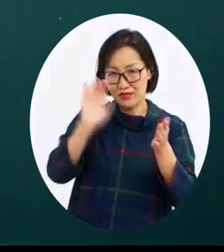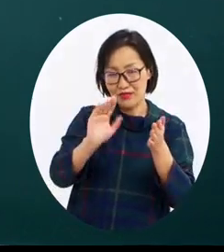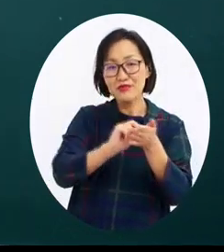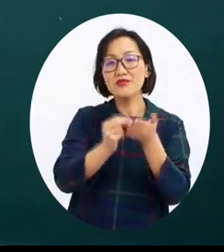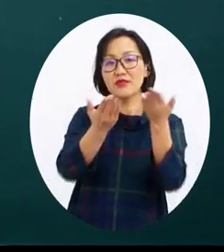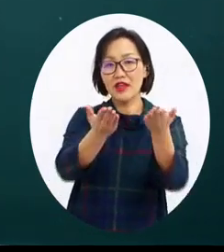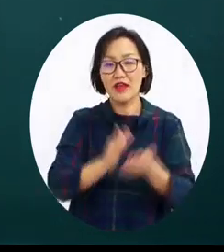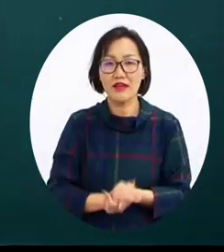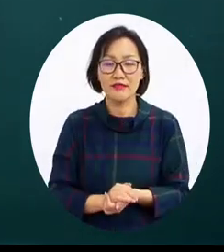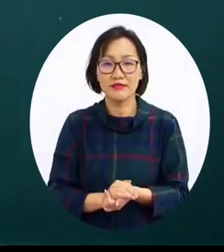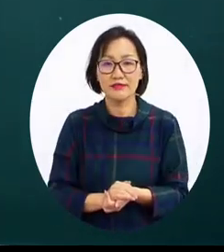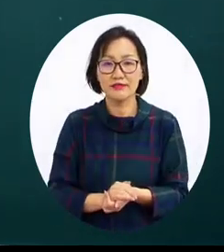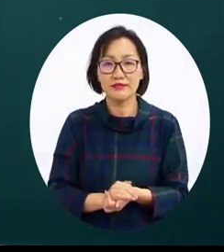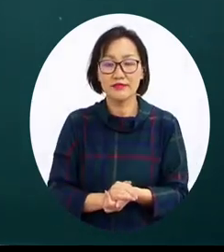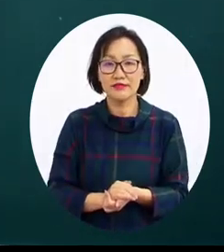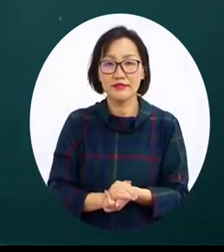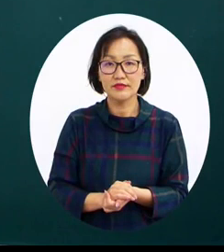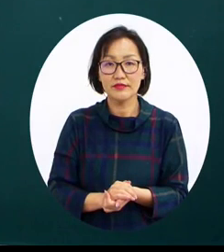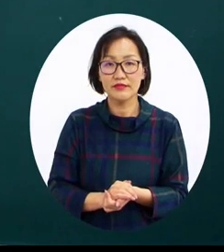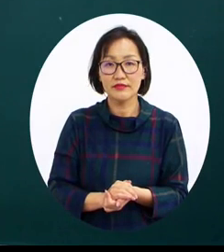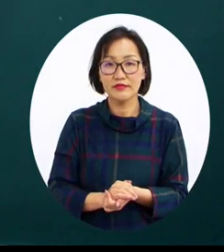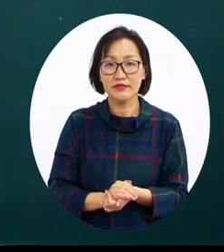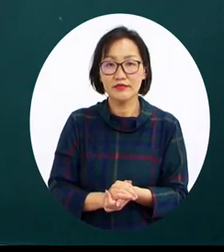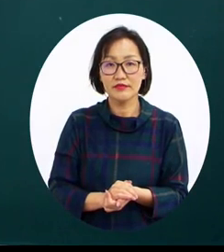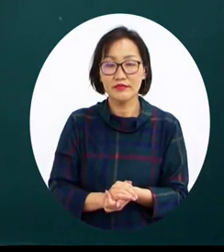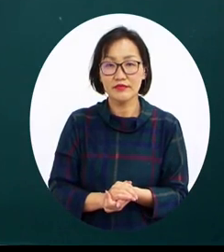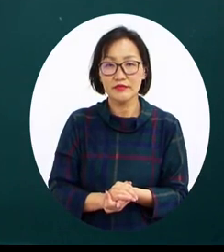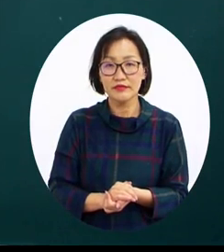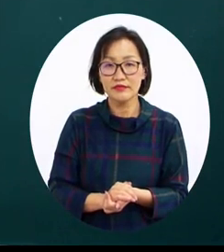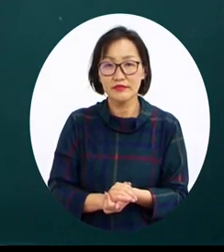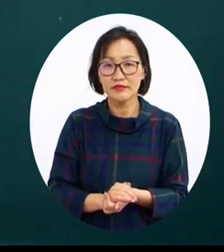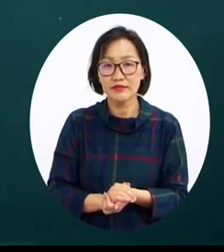бас бичээрэй хүүхдүүдээ. За үүндээ